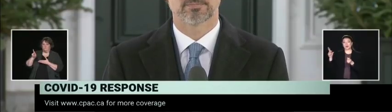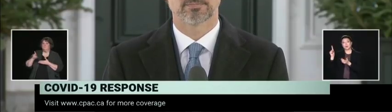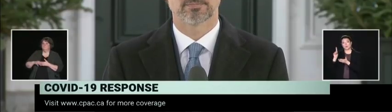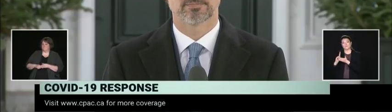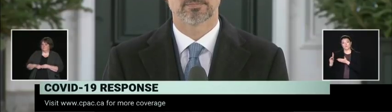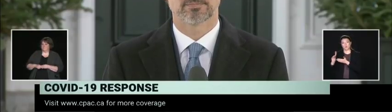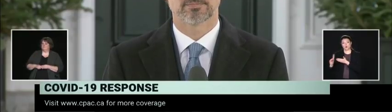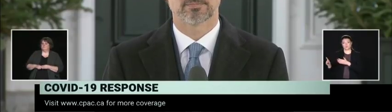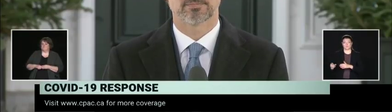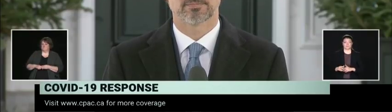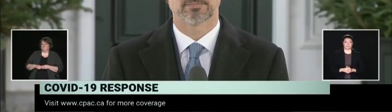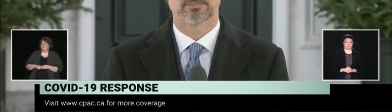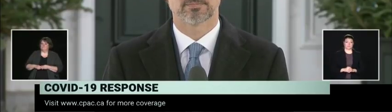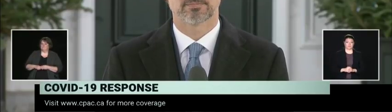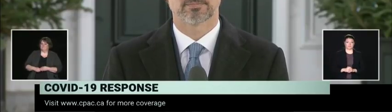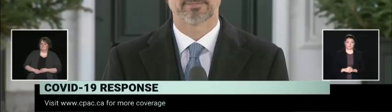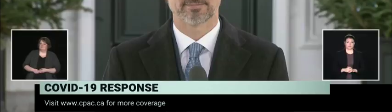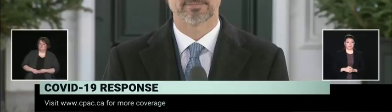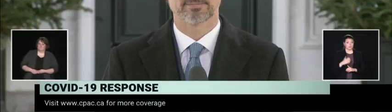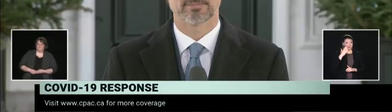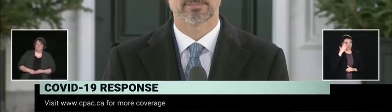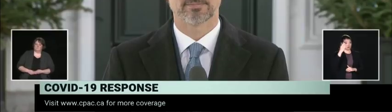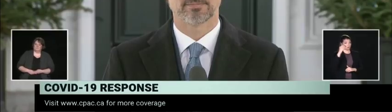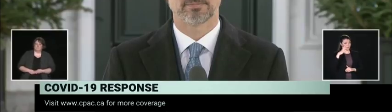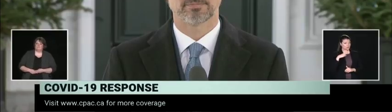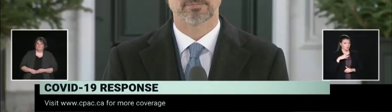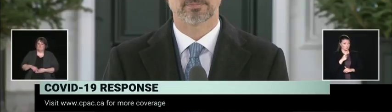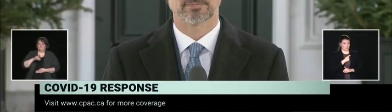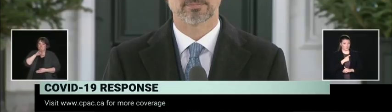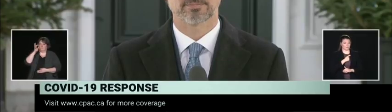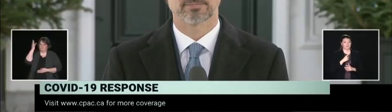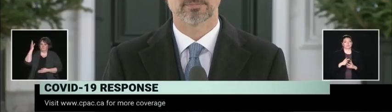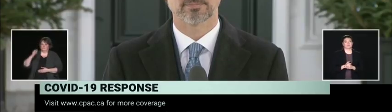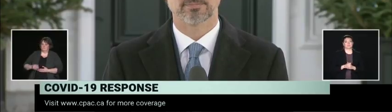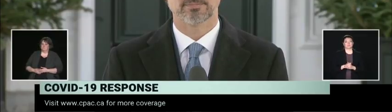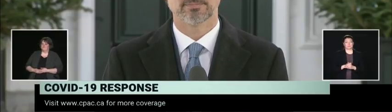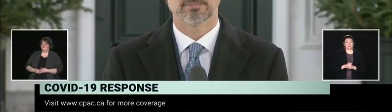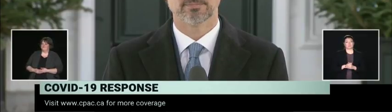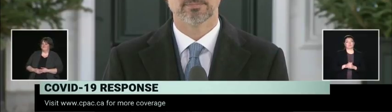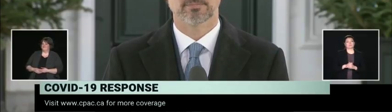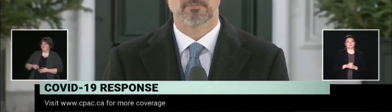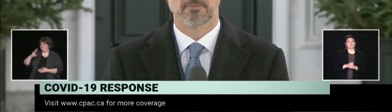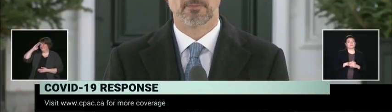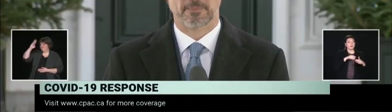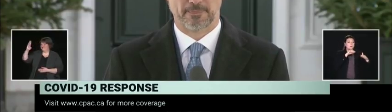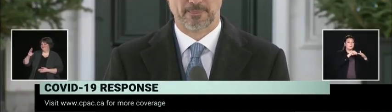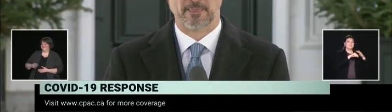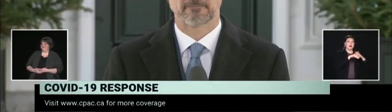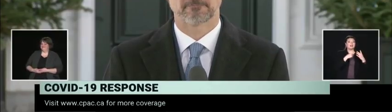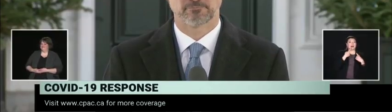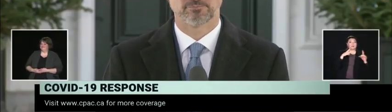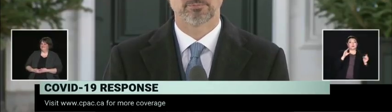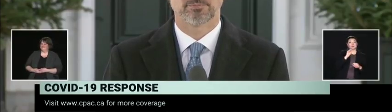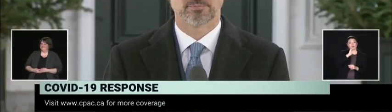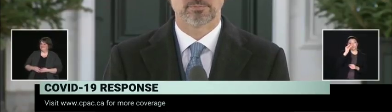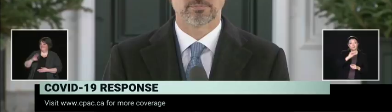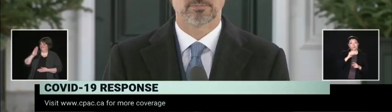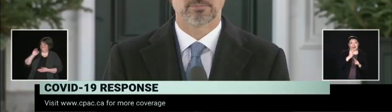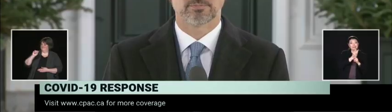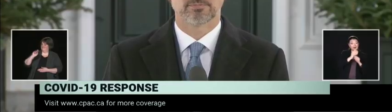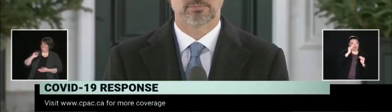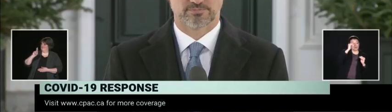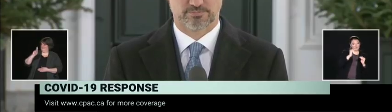open. Votre ligne est ouverte. Bonjour, M. Trudeau. J'aimerais savoir, les banques ont annoncé qu'elles réduisaient leur taux d'intérêt sur les cartes de